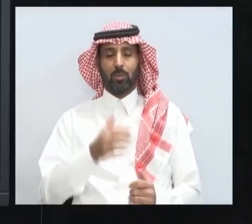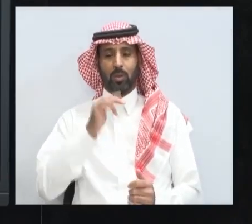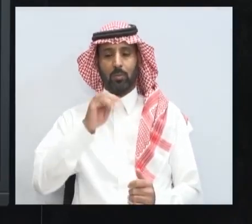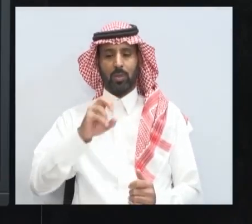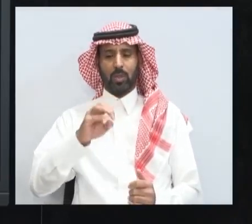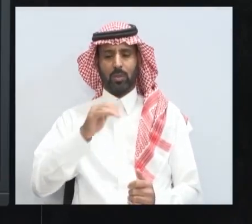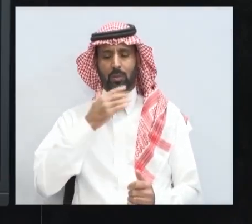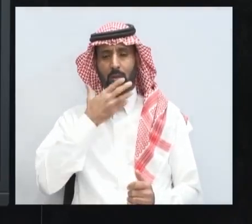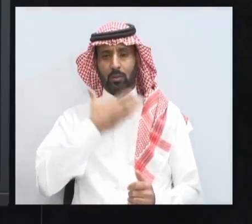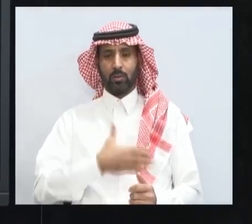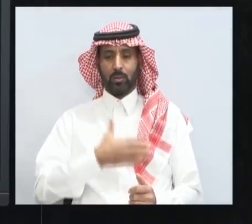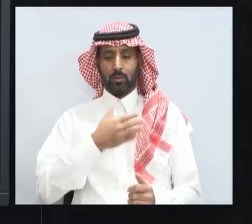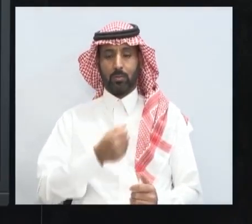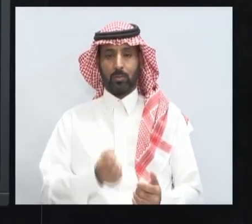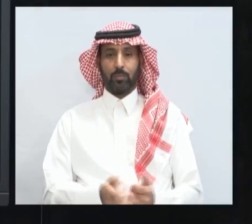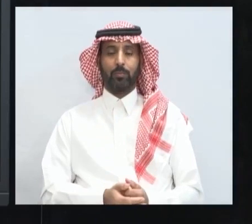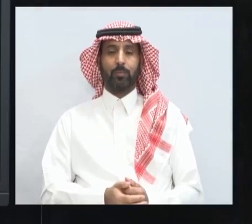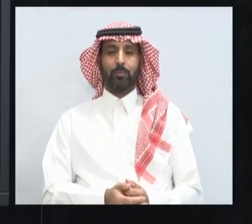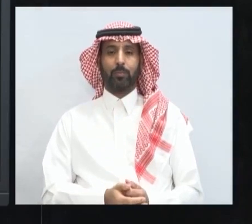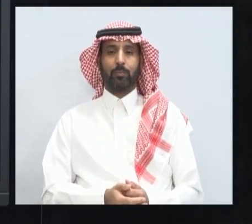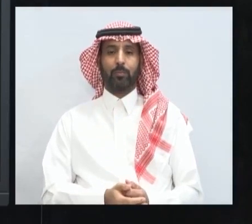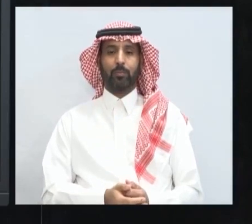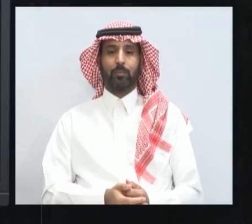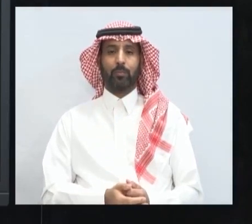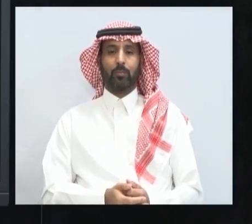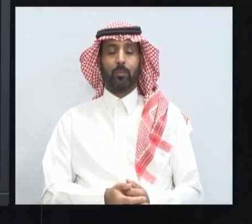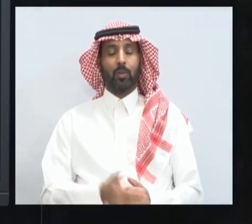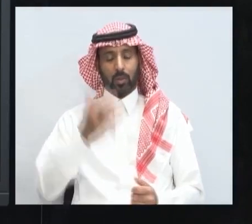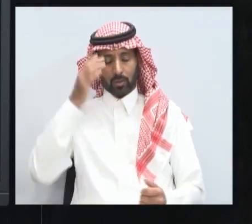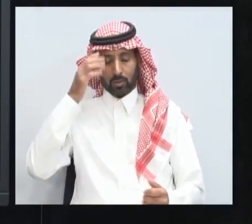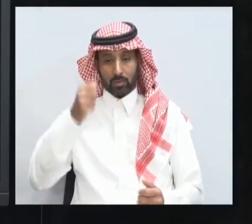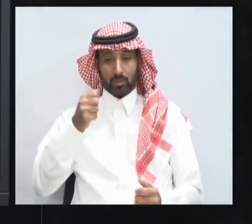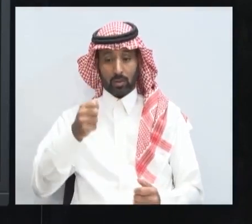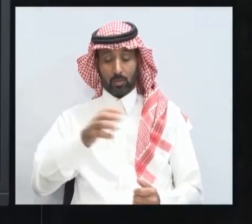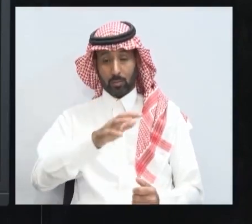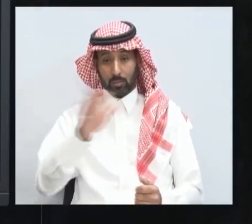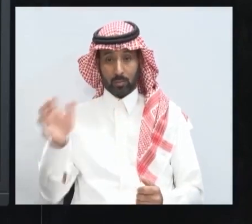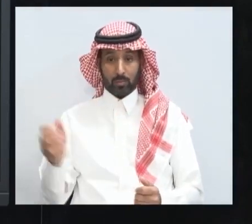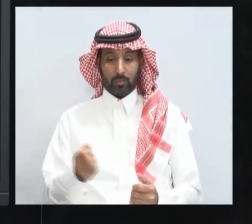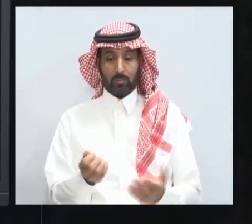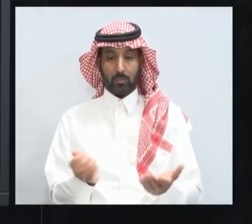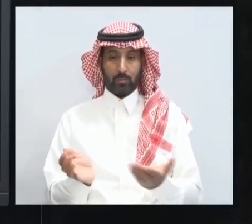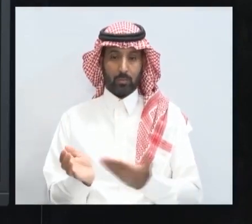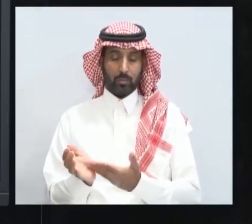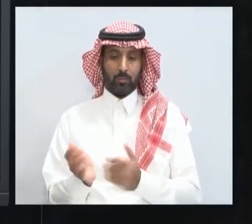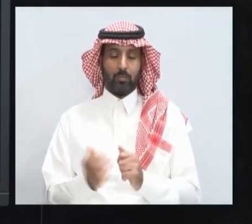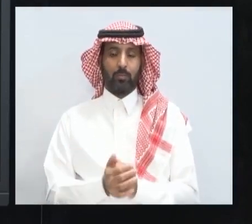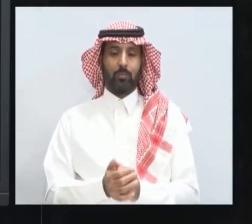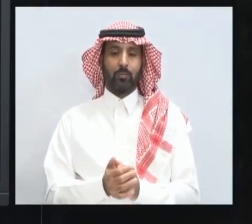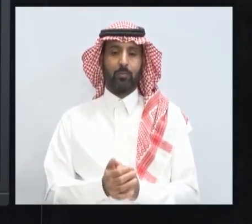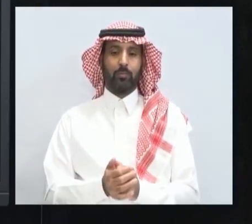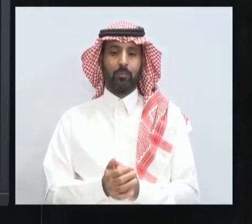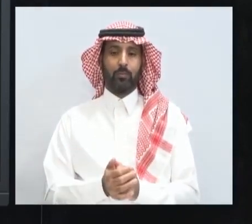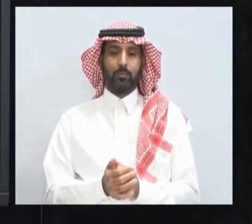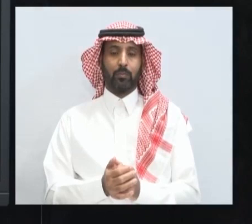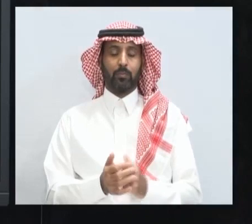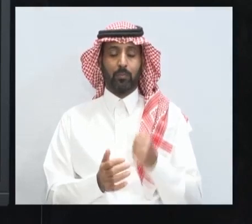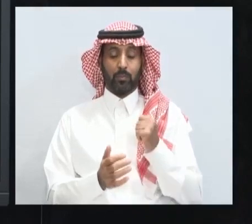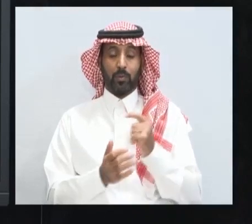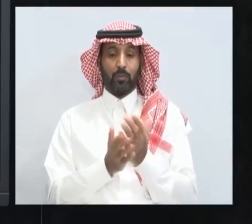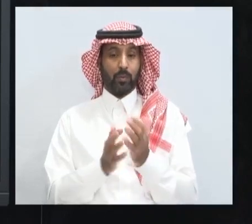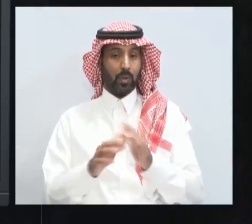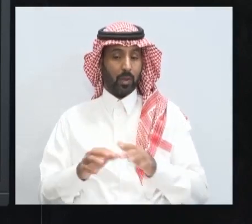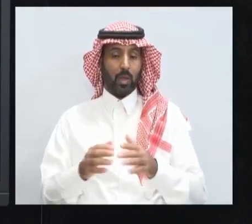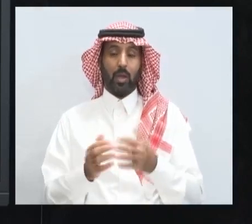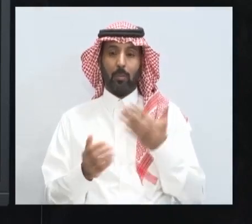وصحبه افضل الصلاه واتم التسليم السلام عليكم ورحمه الله وبركاته مرحبا بكم اعزائي الطلاب في ماده